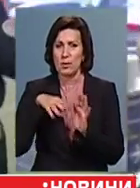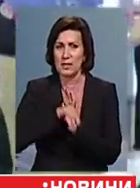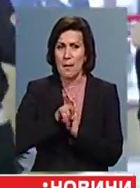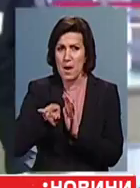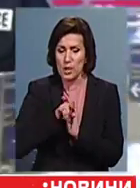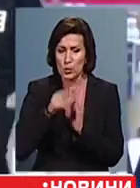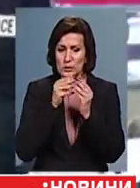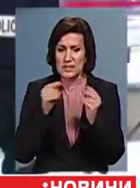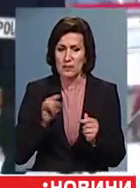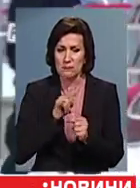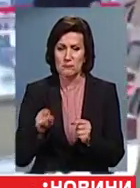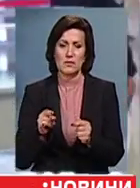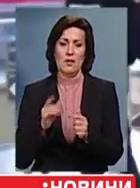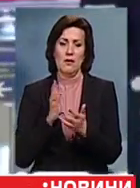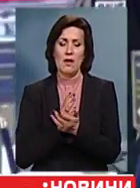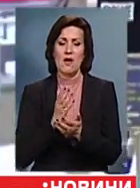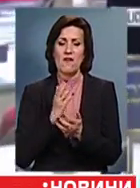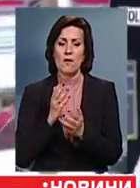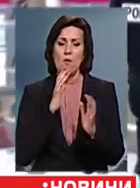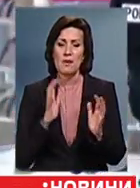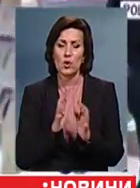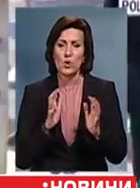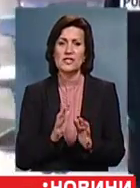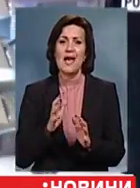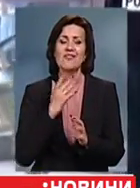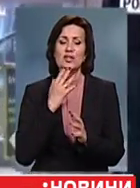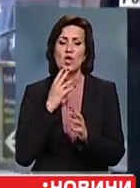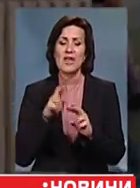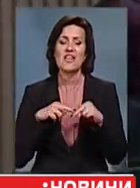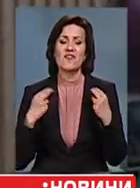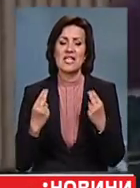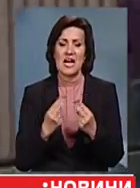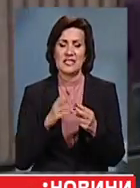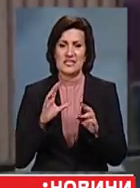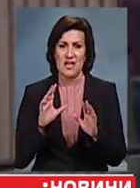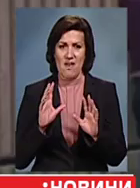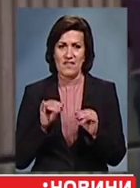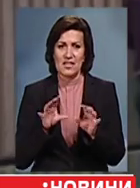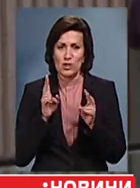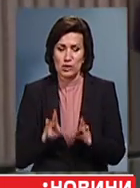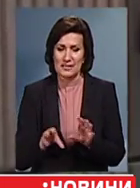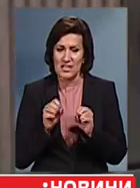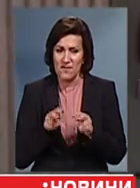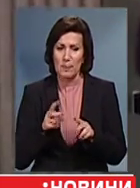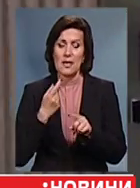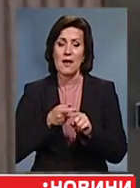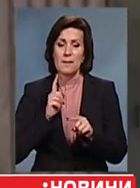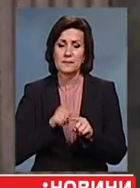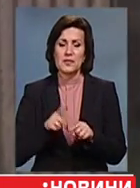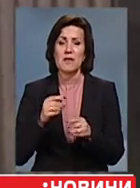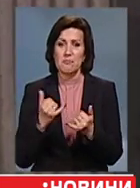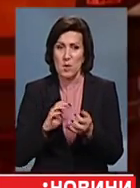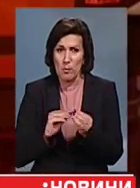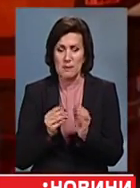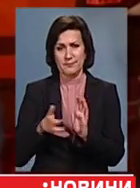зниклого аеробуса, опікується Національна федерація постраждалих від нещасних випадків. За словами її секретаря, найбільша проблема нині – брак